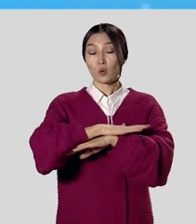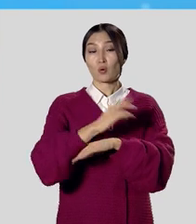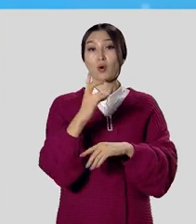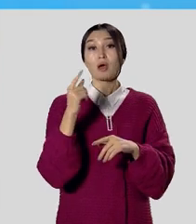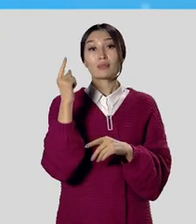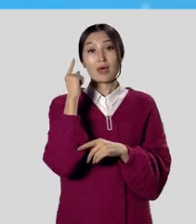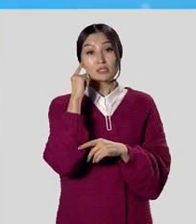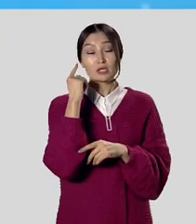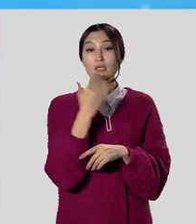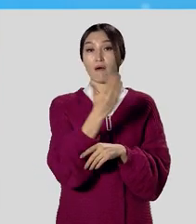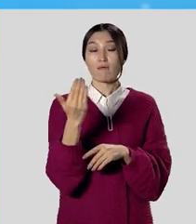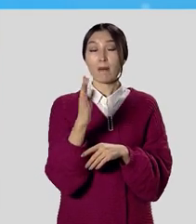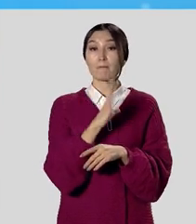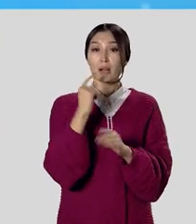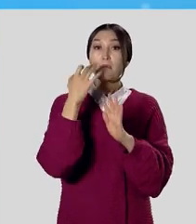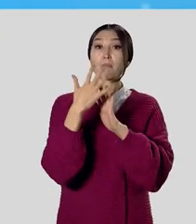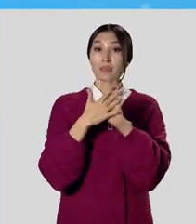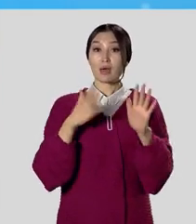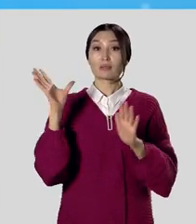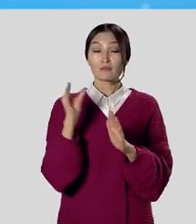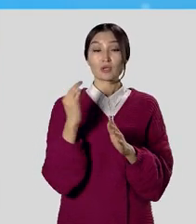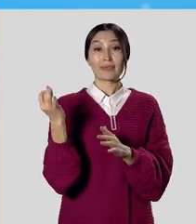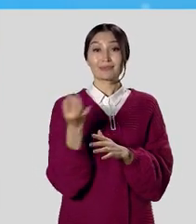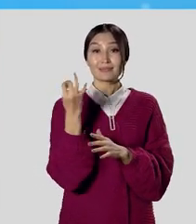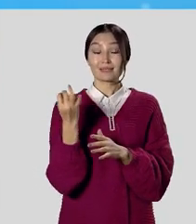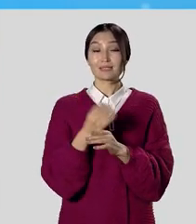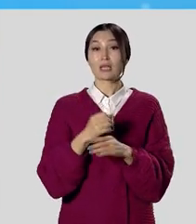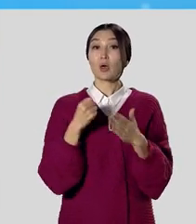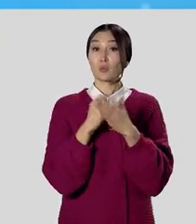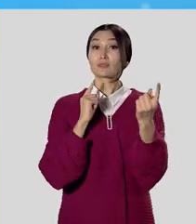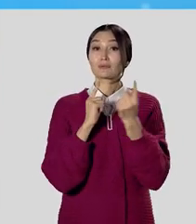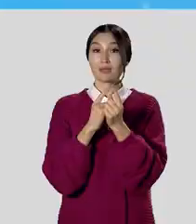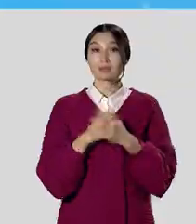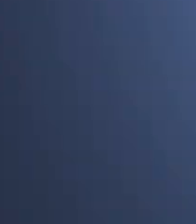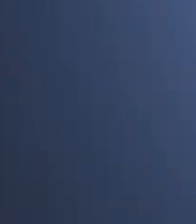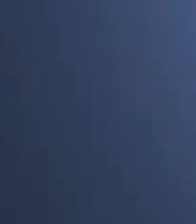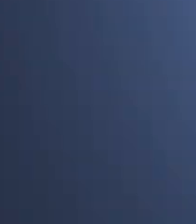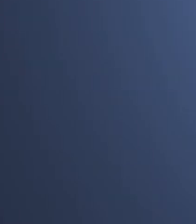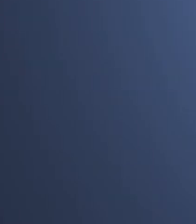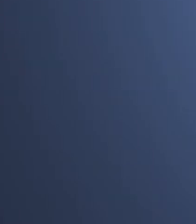Надеюсь, вам все было понятно и интересно. До свидания.